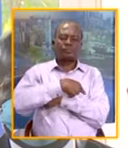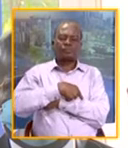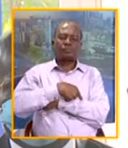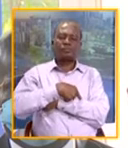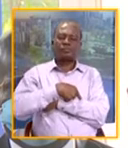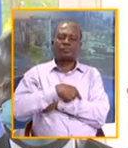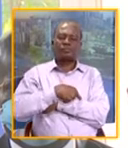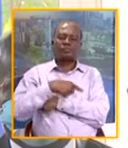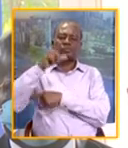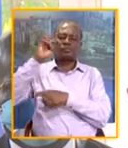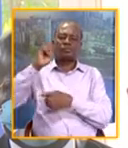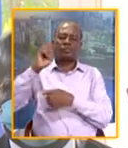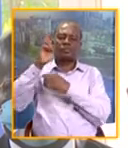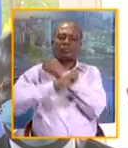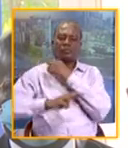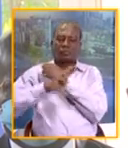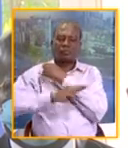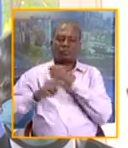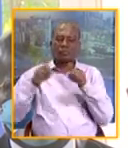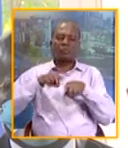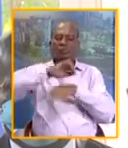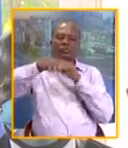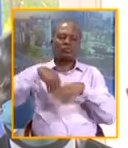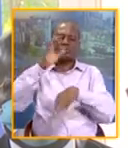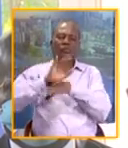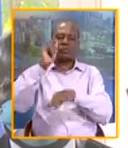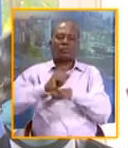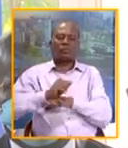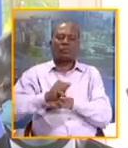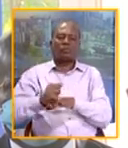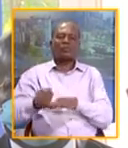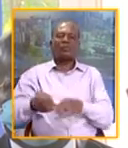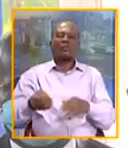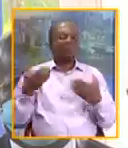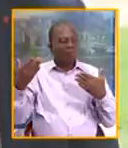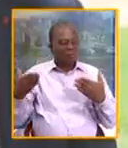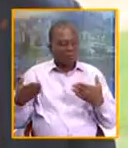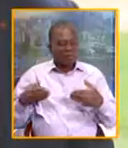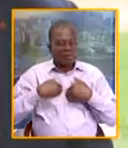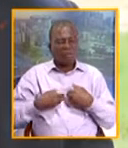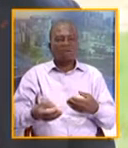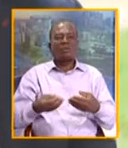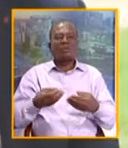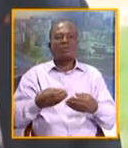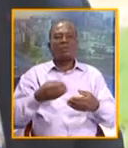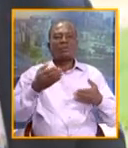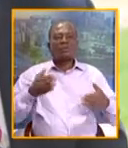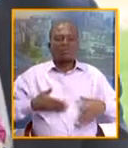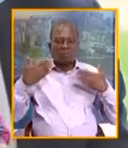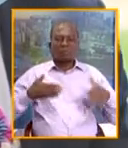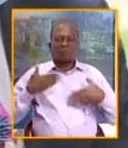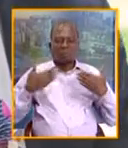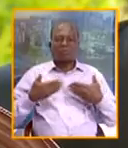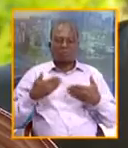le cirque au moins comme toute la côte d'ivoire goûte au bonheur ou au bien être du développement